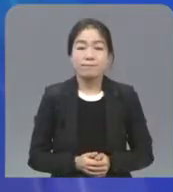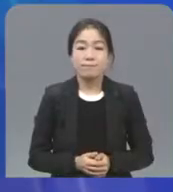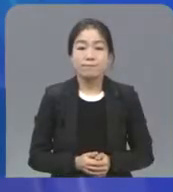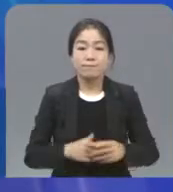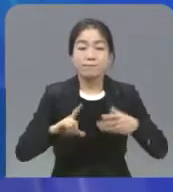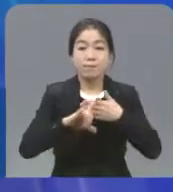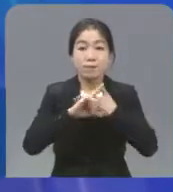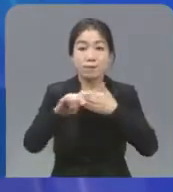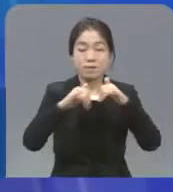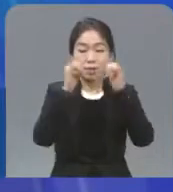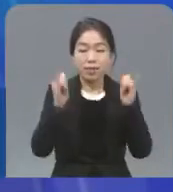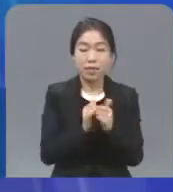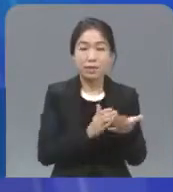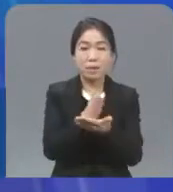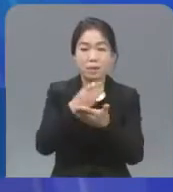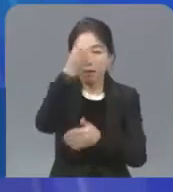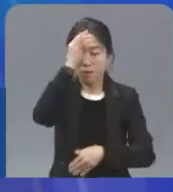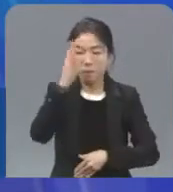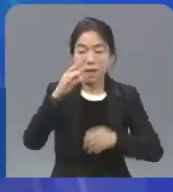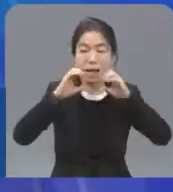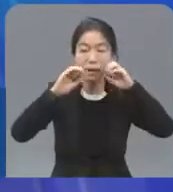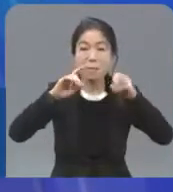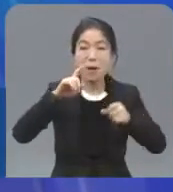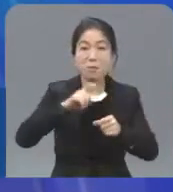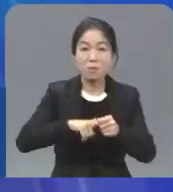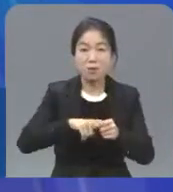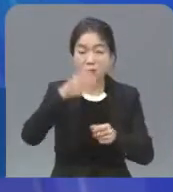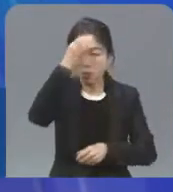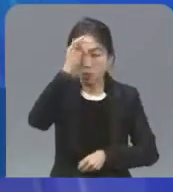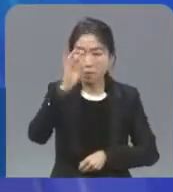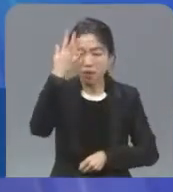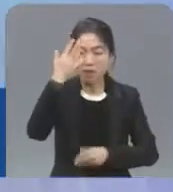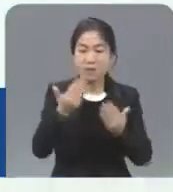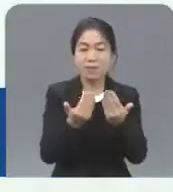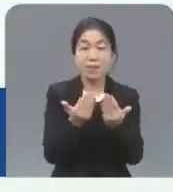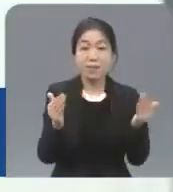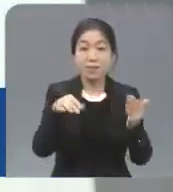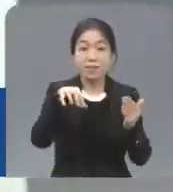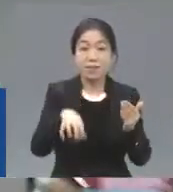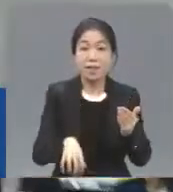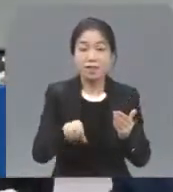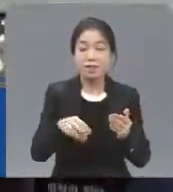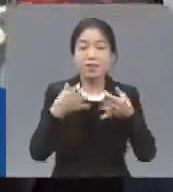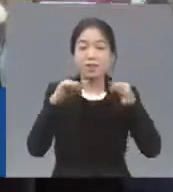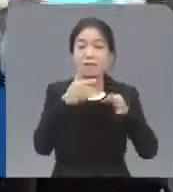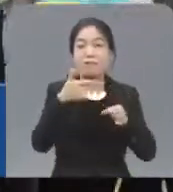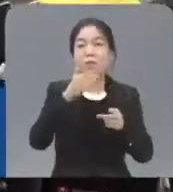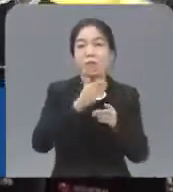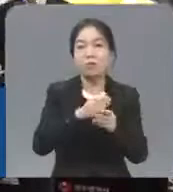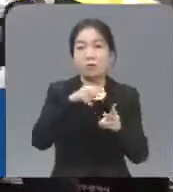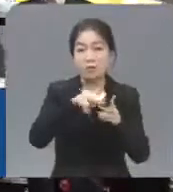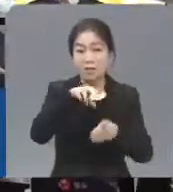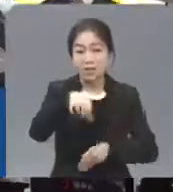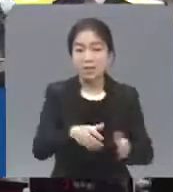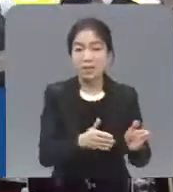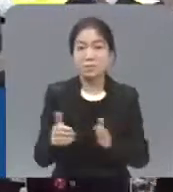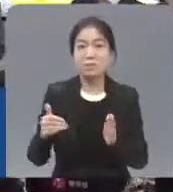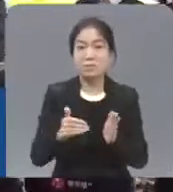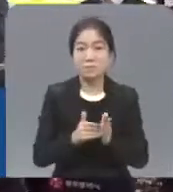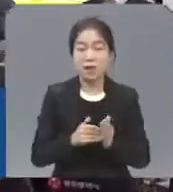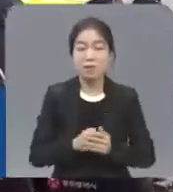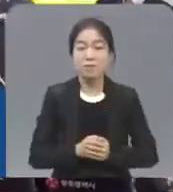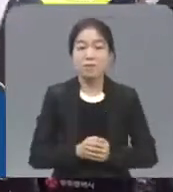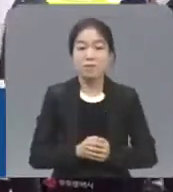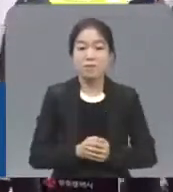지역사회에 각 분야 장애인들을 알리기 위한 광주시 명장 에 전당이 광주 김대중 컨벤션 센터의 마련됐습니다